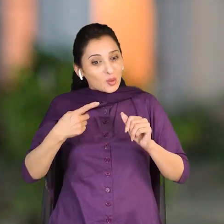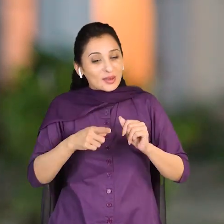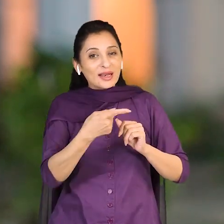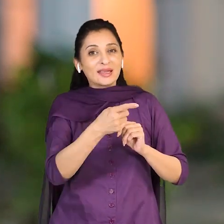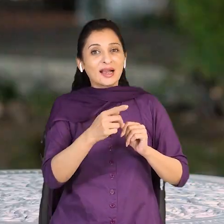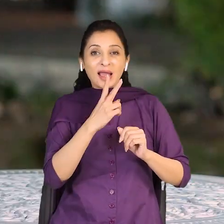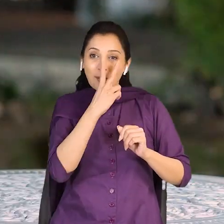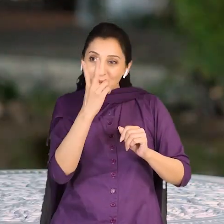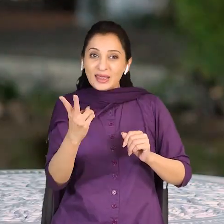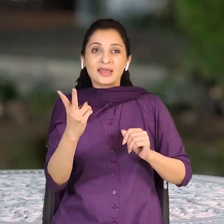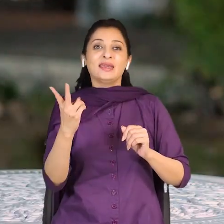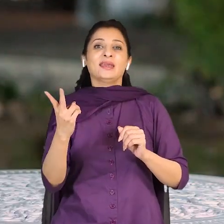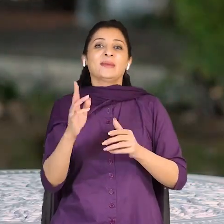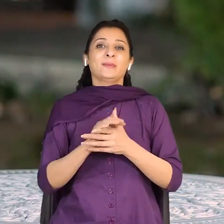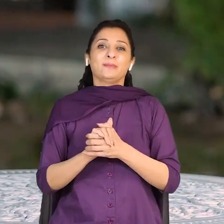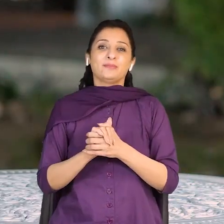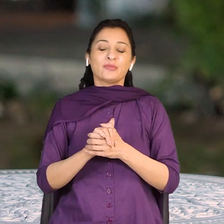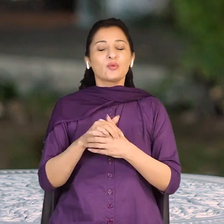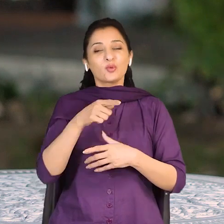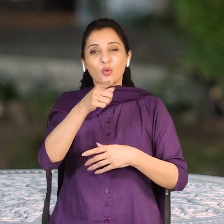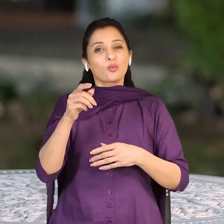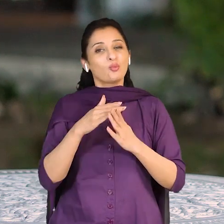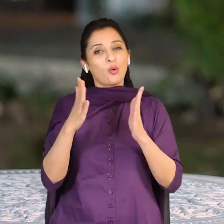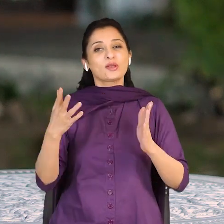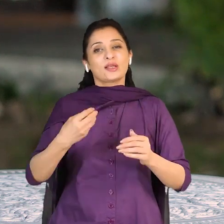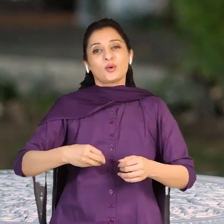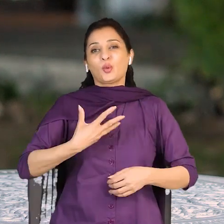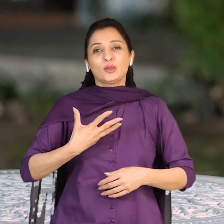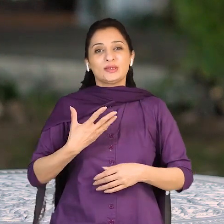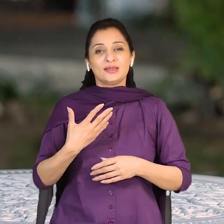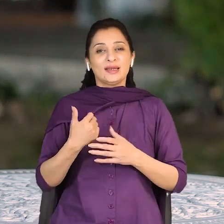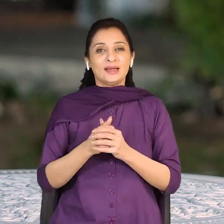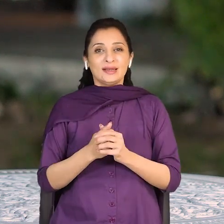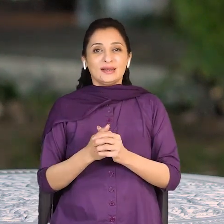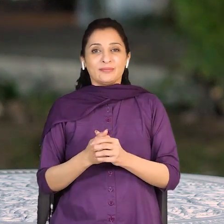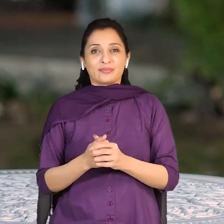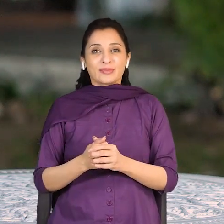यहाँ आकर। गली सुरजन सिंह